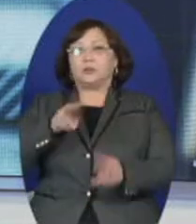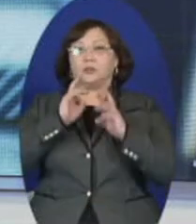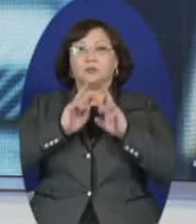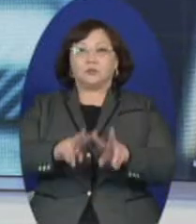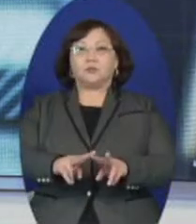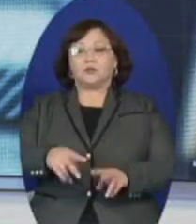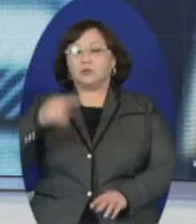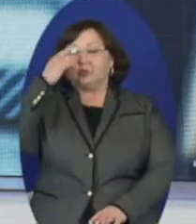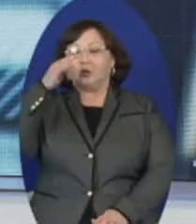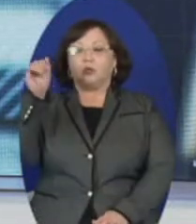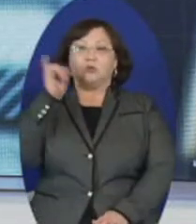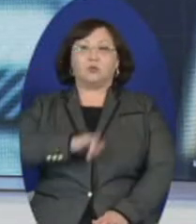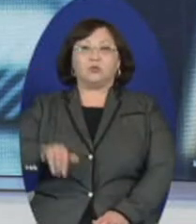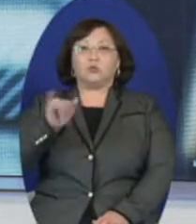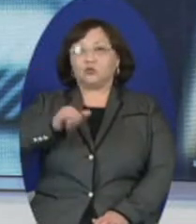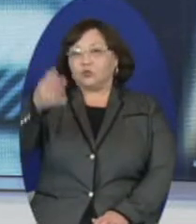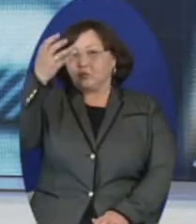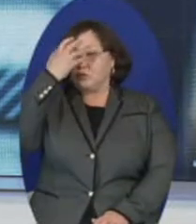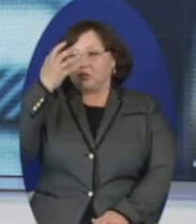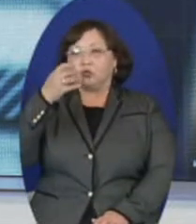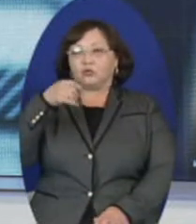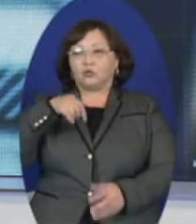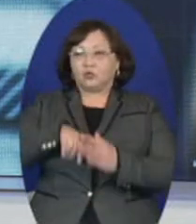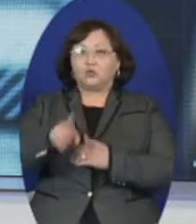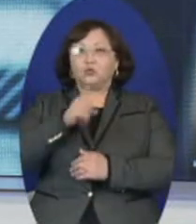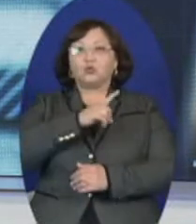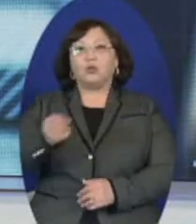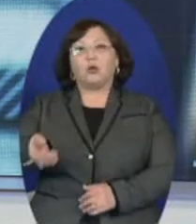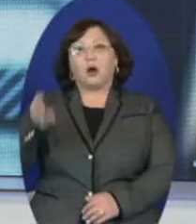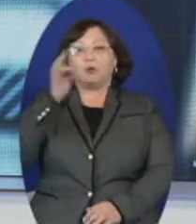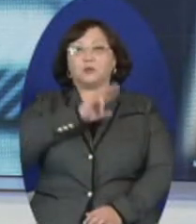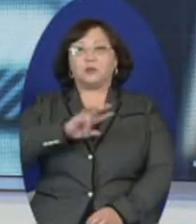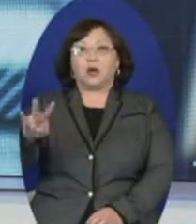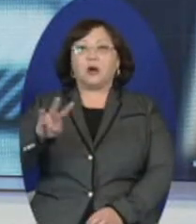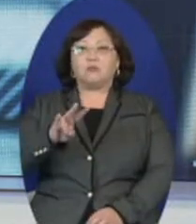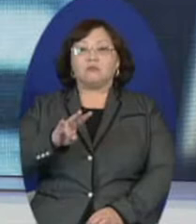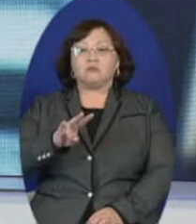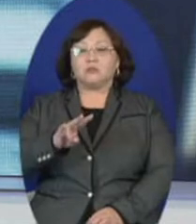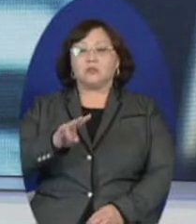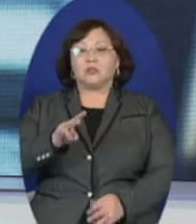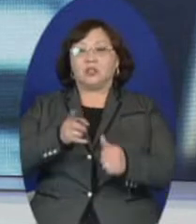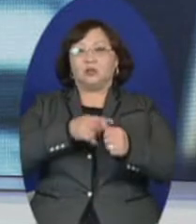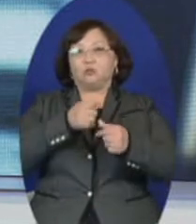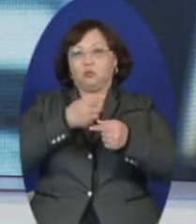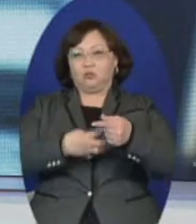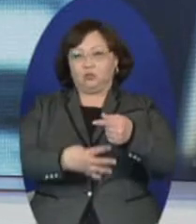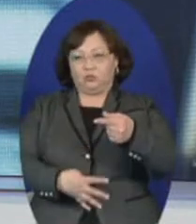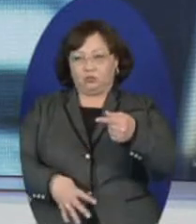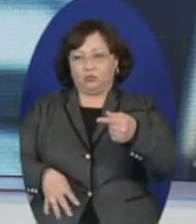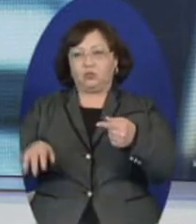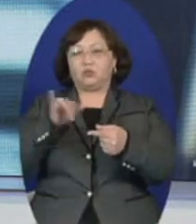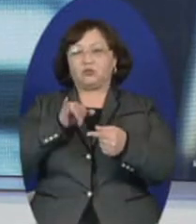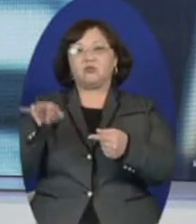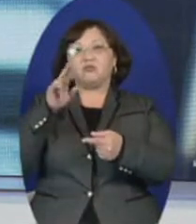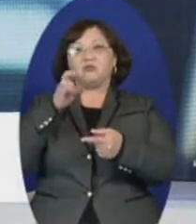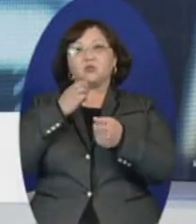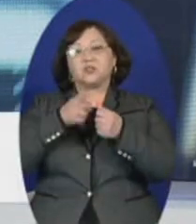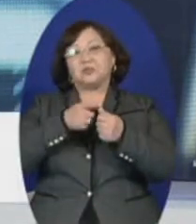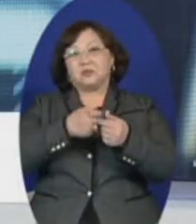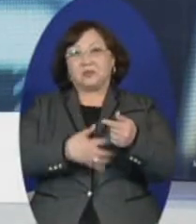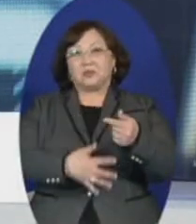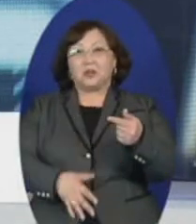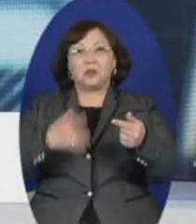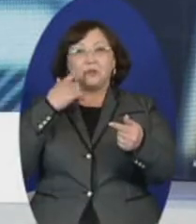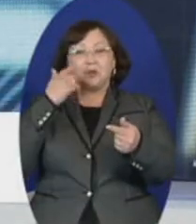байна. Манай улсад улс төрийн 100 гаруй нам улсын дээд шүүхэд бүртгэлтэй. Гэвч тэдгээр нь улсын хурал болон орон нутгийн сонгуульд эмэгтэйчүүд нэр